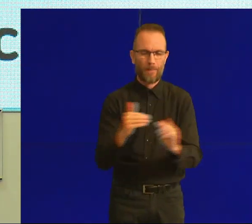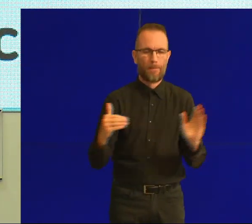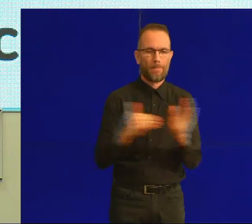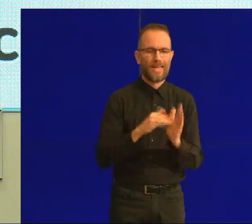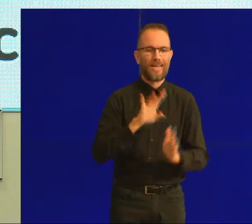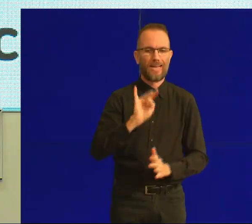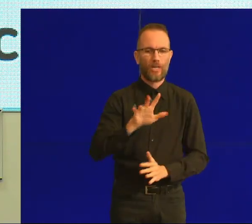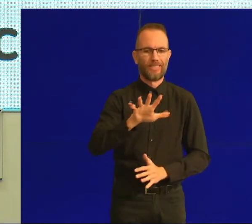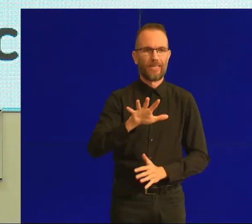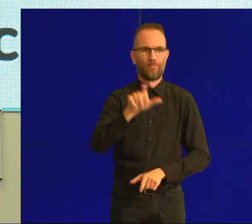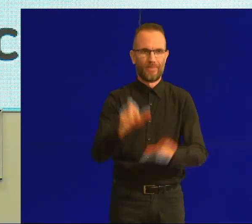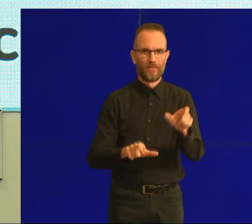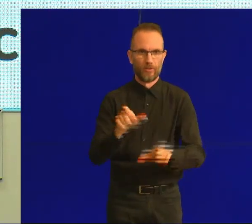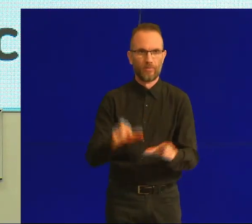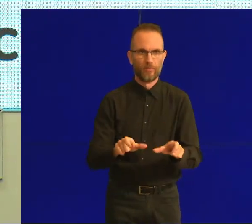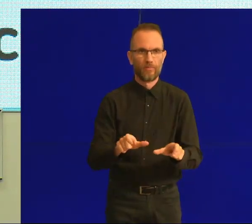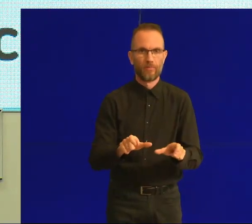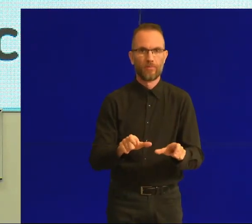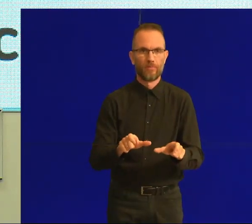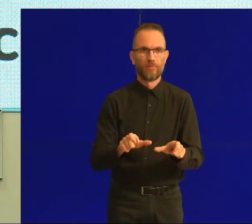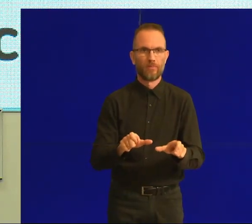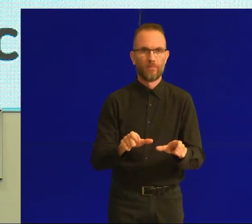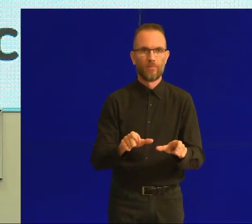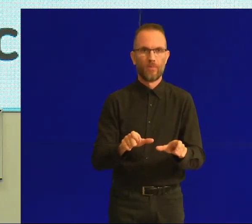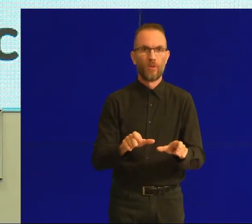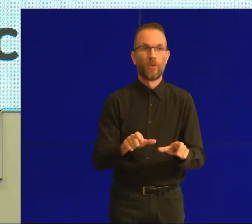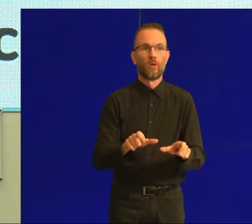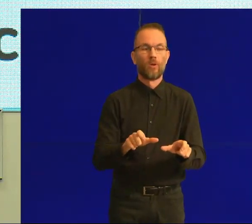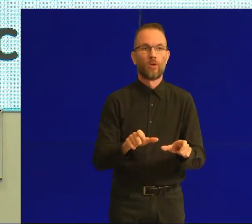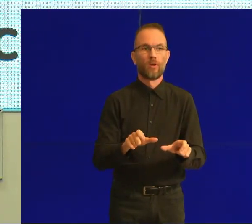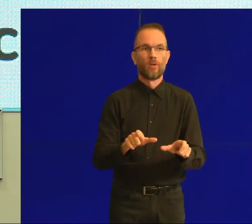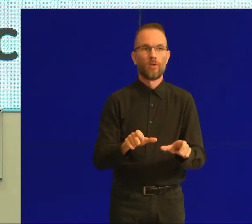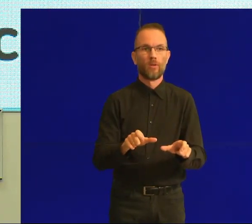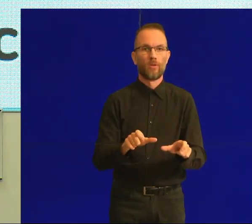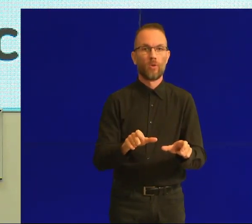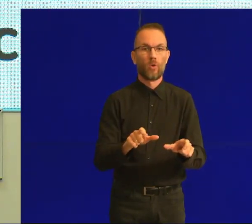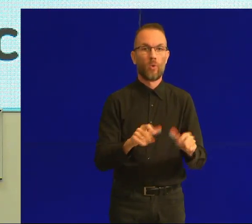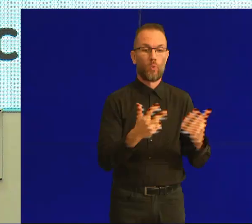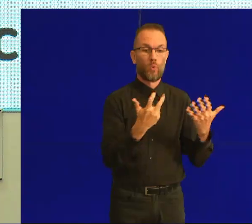824 cas et ont été rapportés